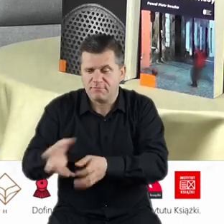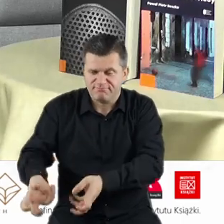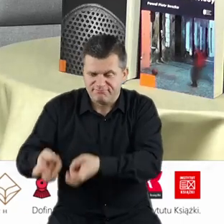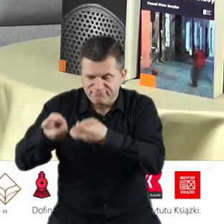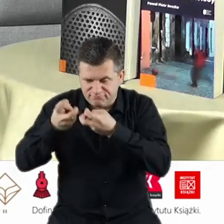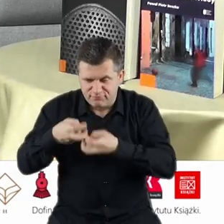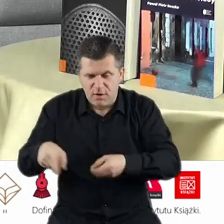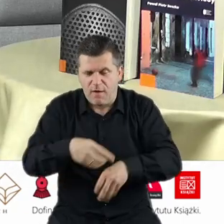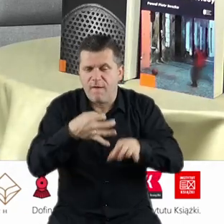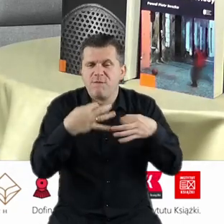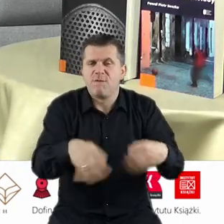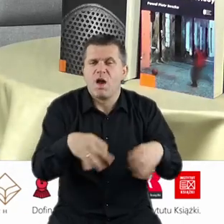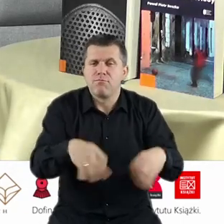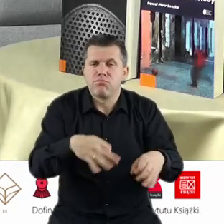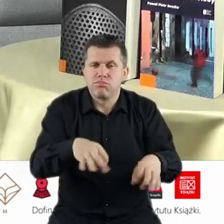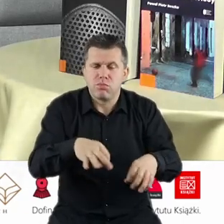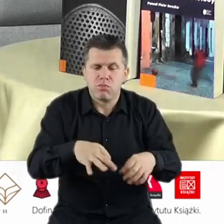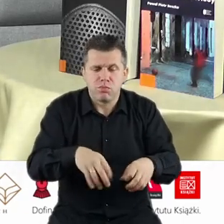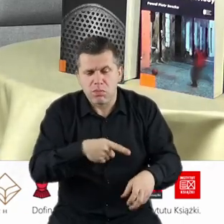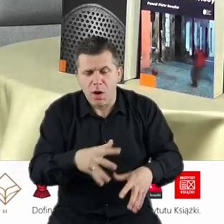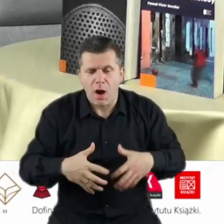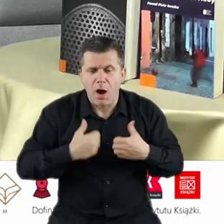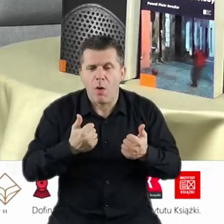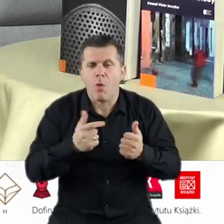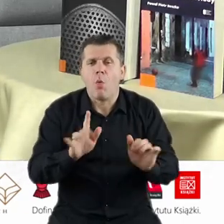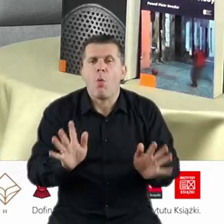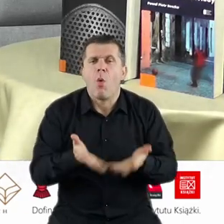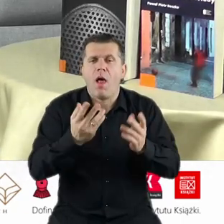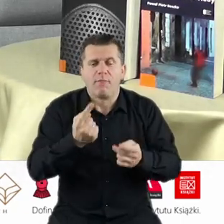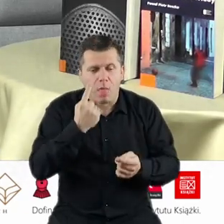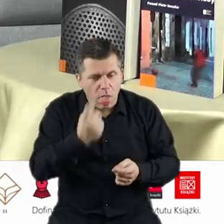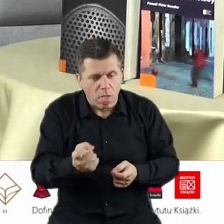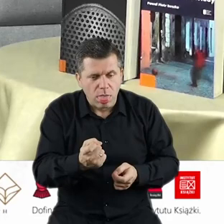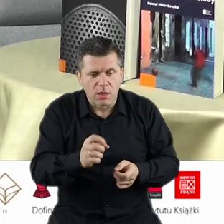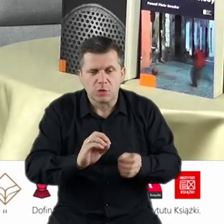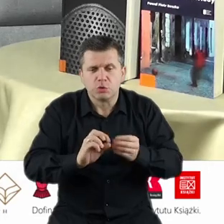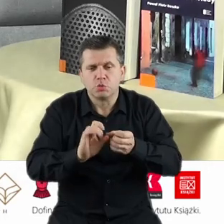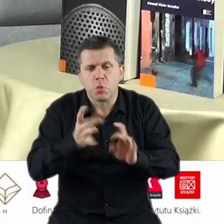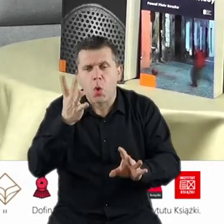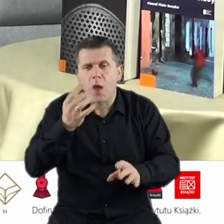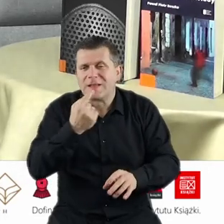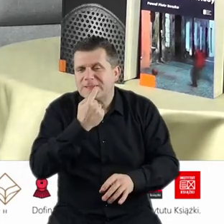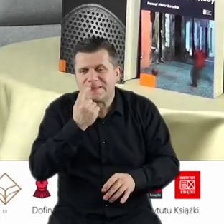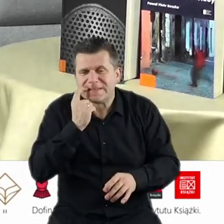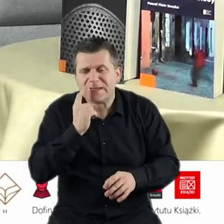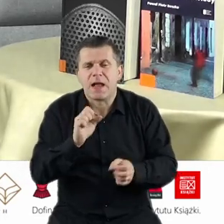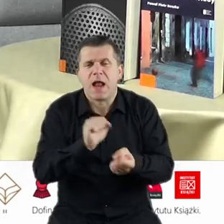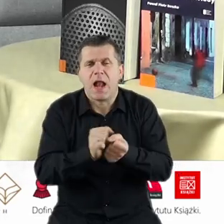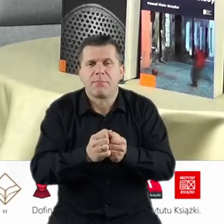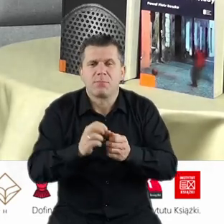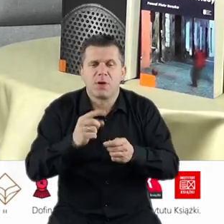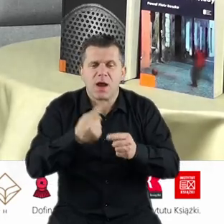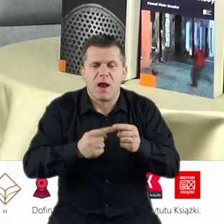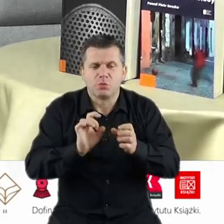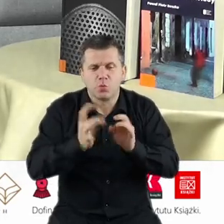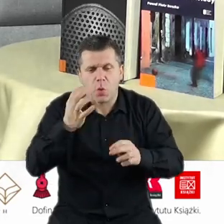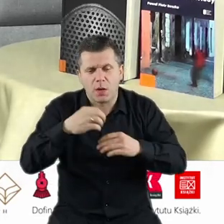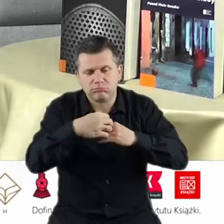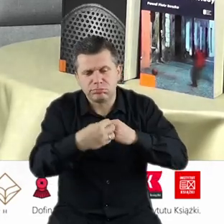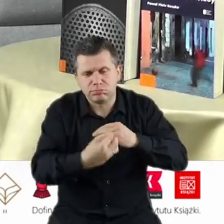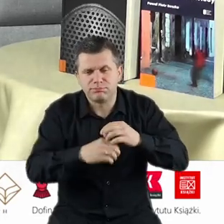te szczątki wydobyte z grobu przepukiwać po to, żeby łatwiej dostrzec złote koronki zębowe na przykład,